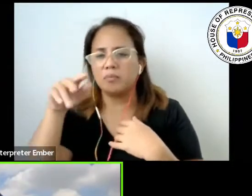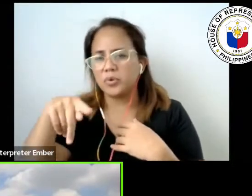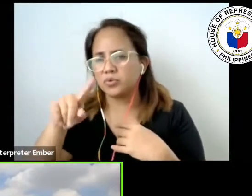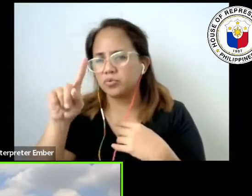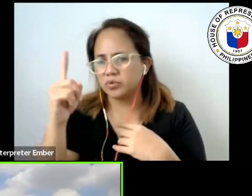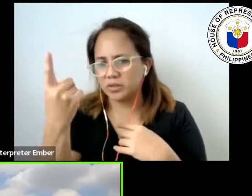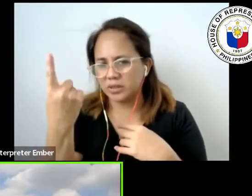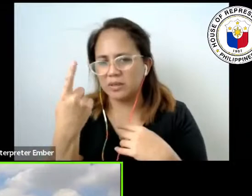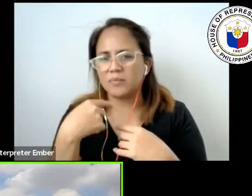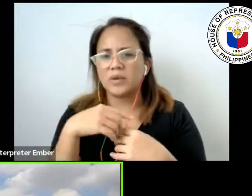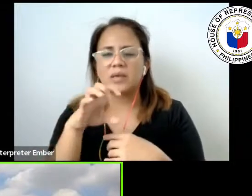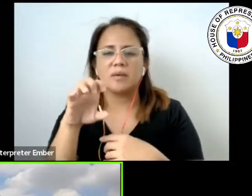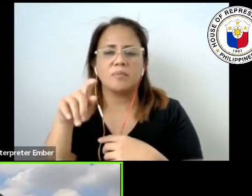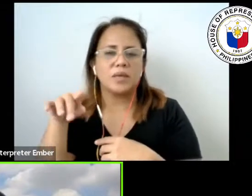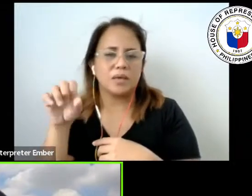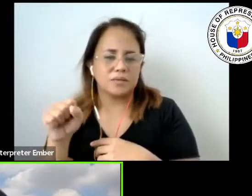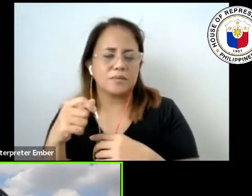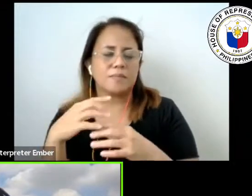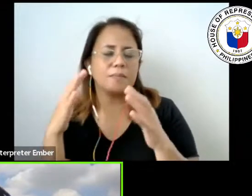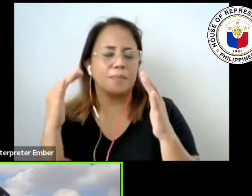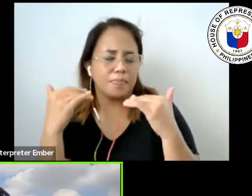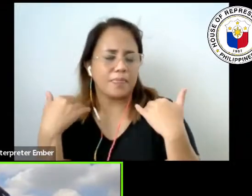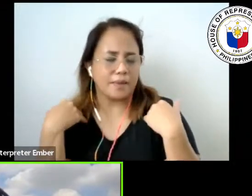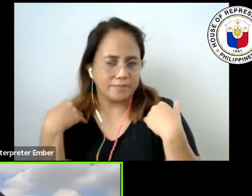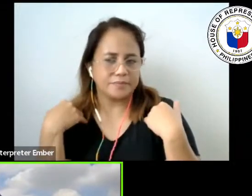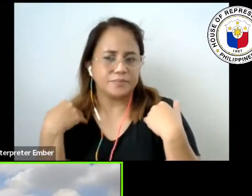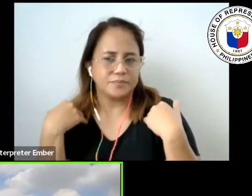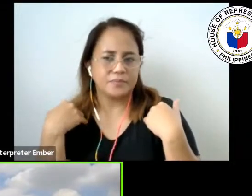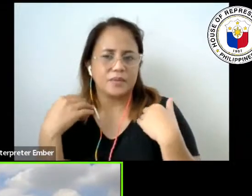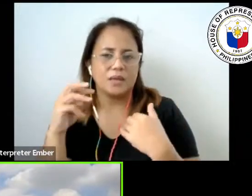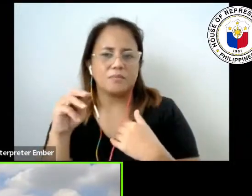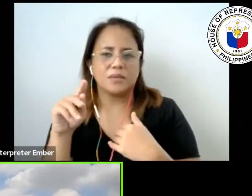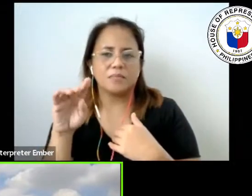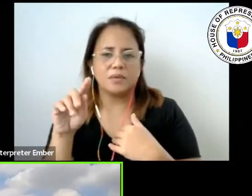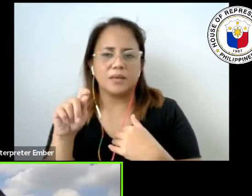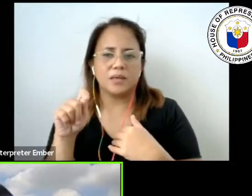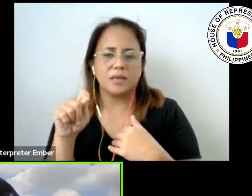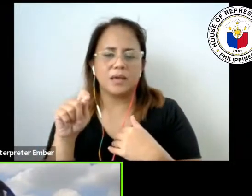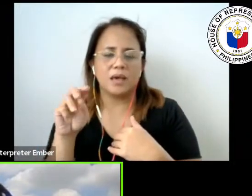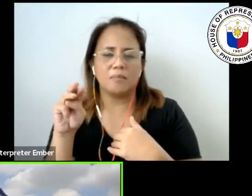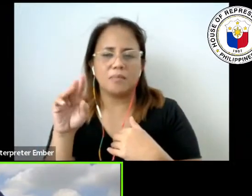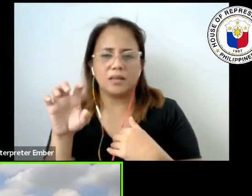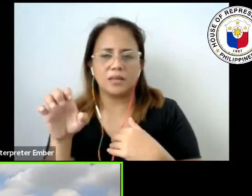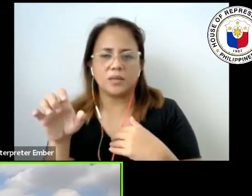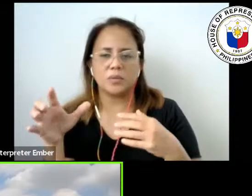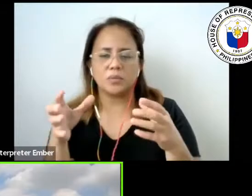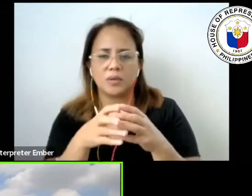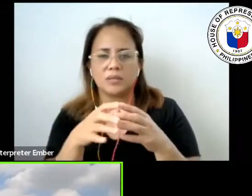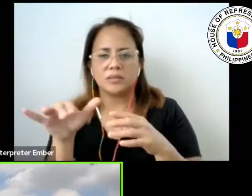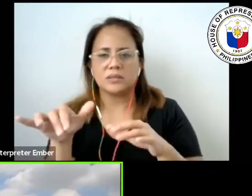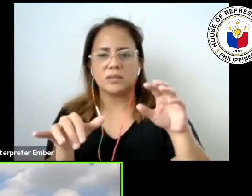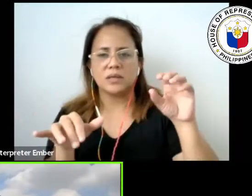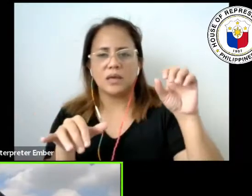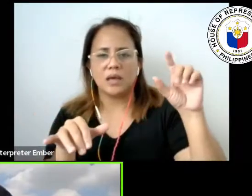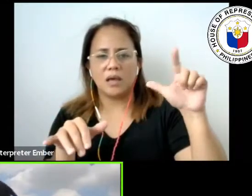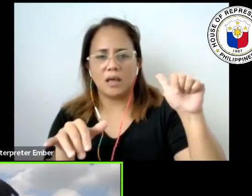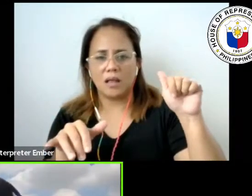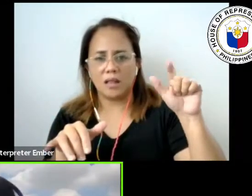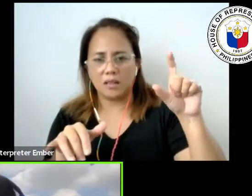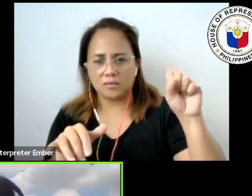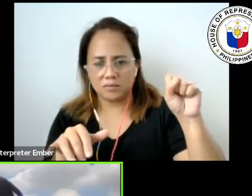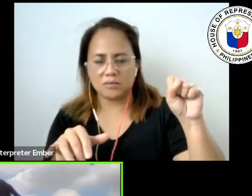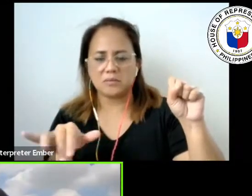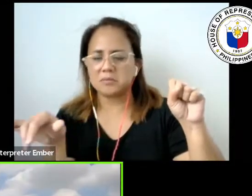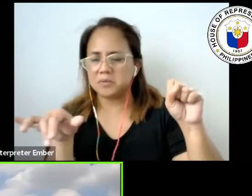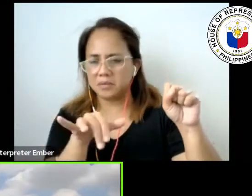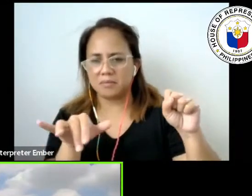pero walang EPS. At sana po ay magkaroon ng MTBMLE Task Force, kagaya ng ginawa sa ALS, kaya naging successful ito. So yun